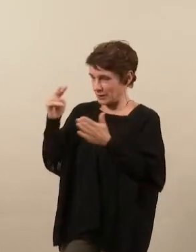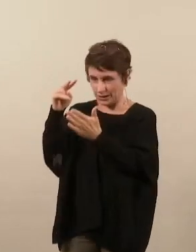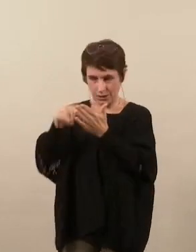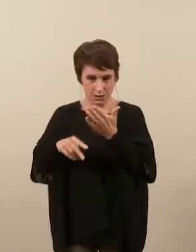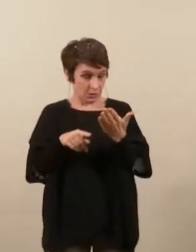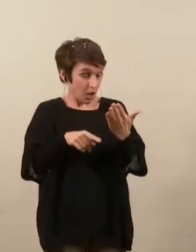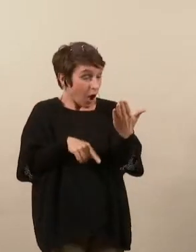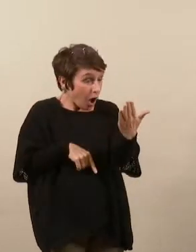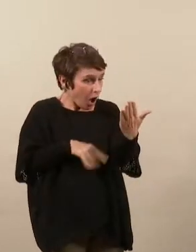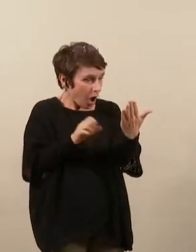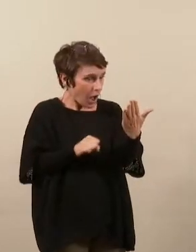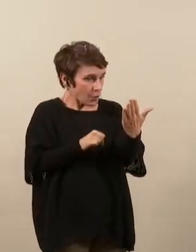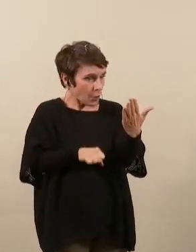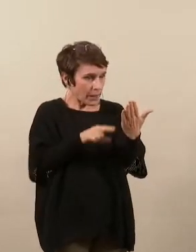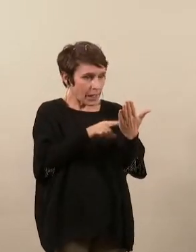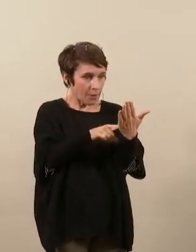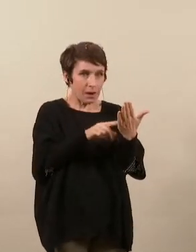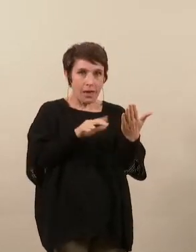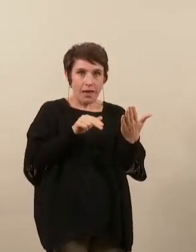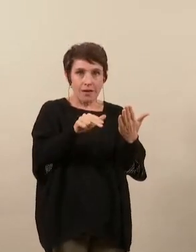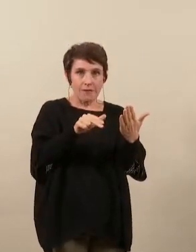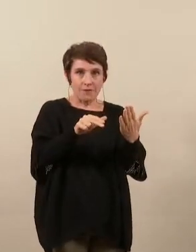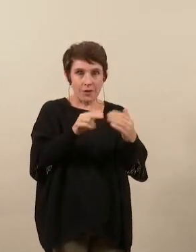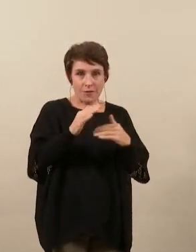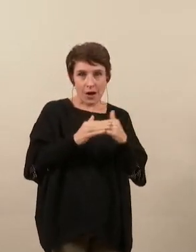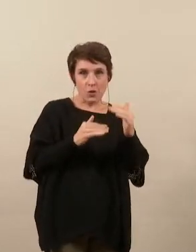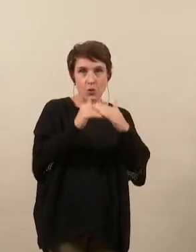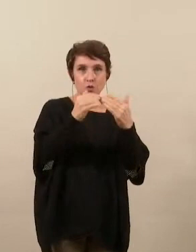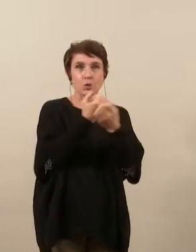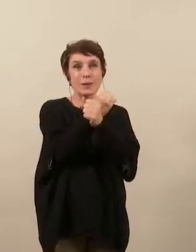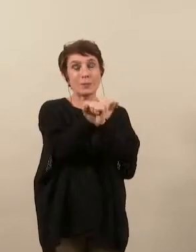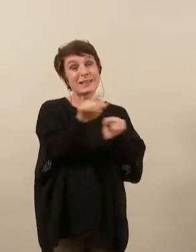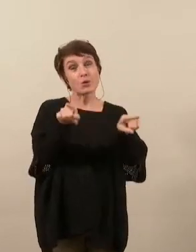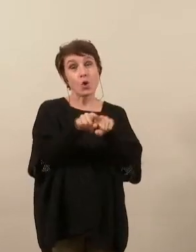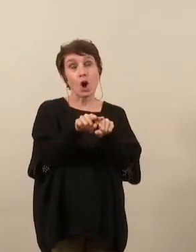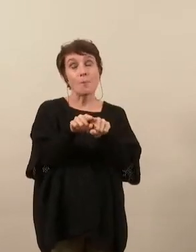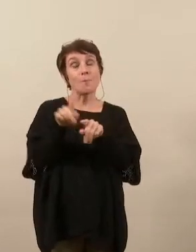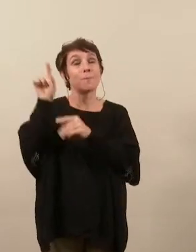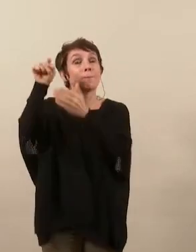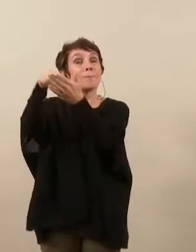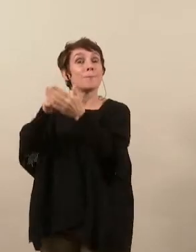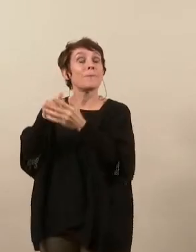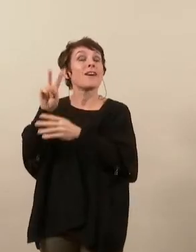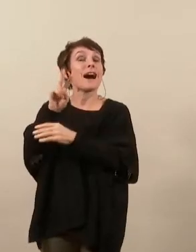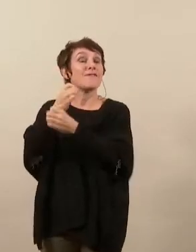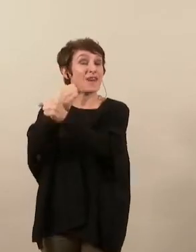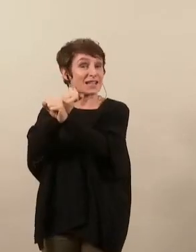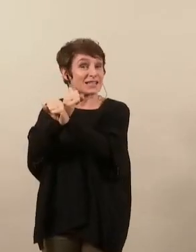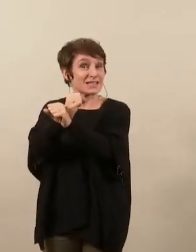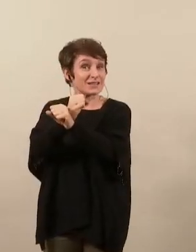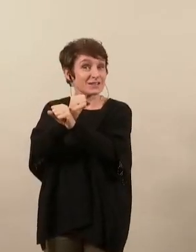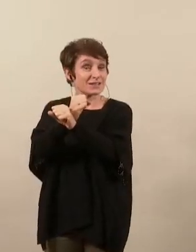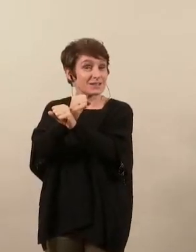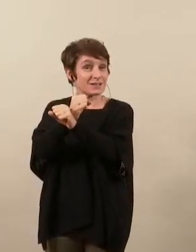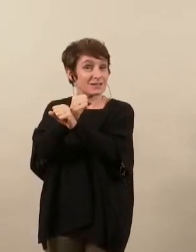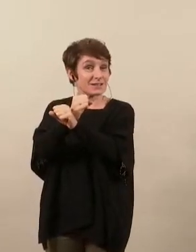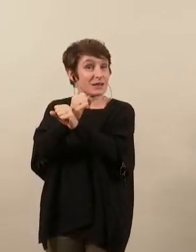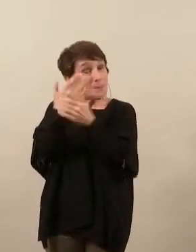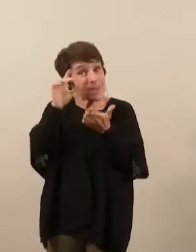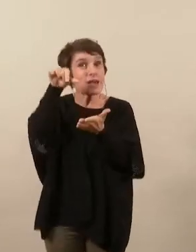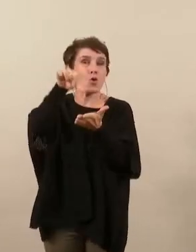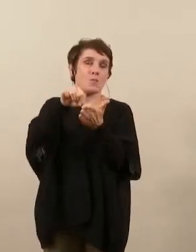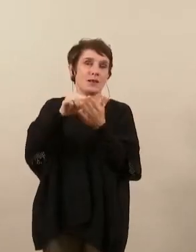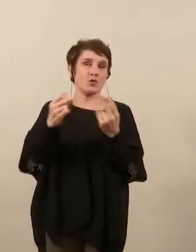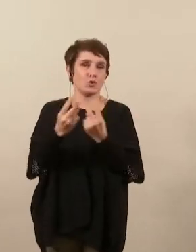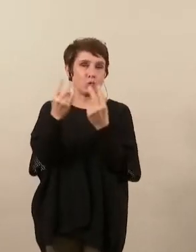incroyable, ils vont construire une prison comme à Vars au milieu du parc. » Parce qu'en fait, ils voyaient les barbelés, là, les grillages que vous alliez mettre